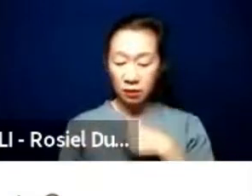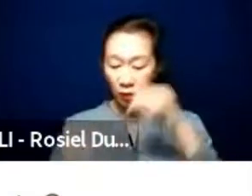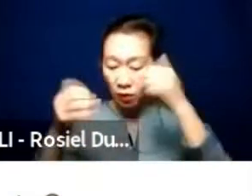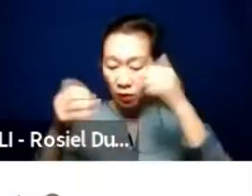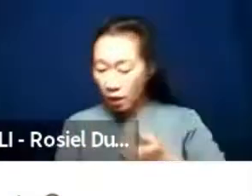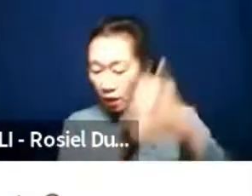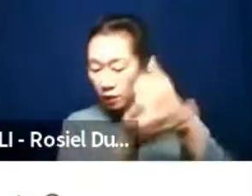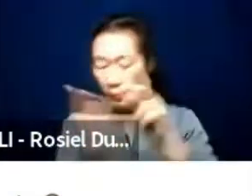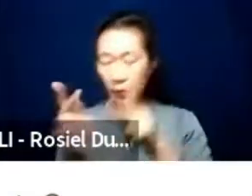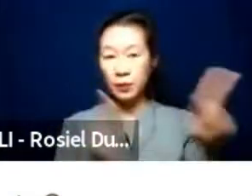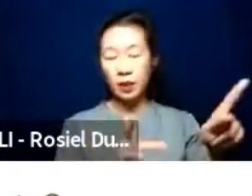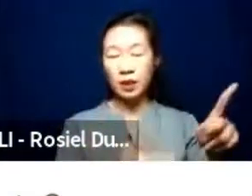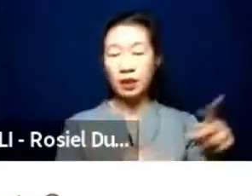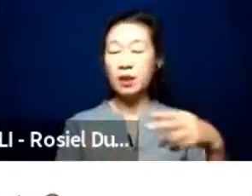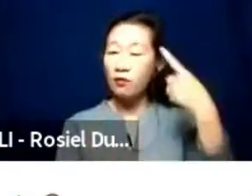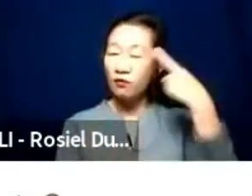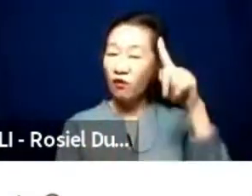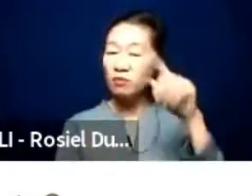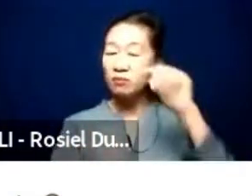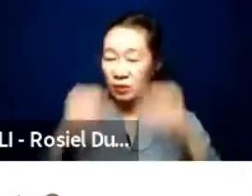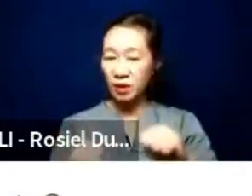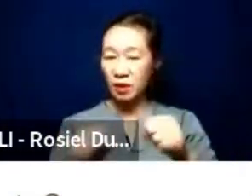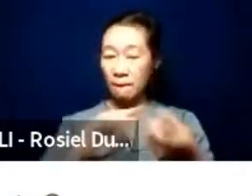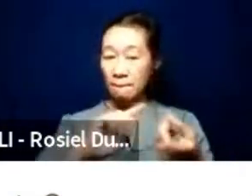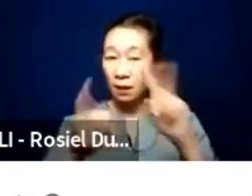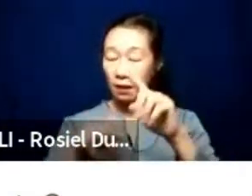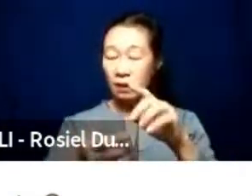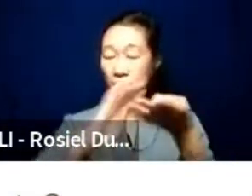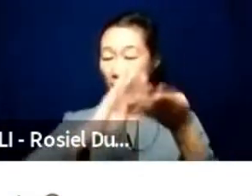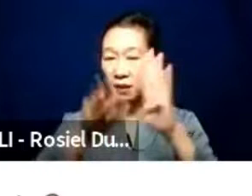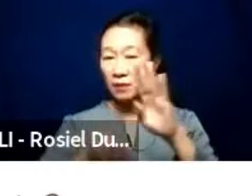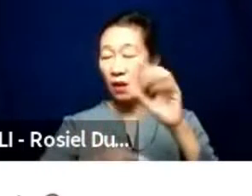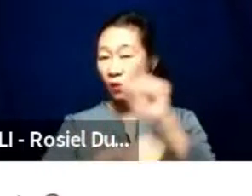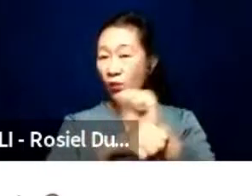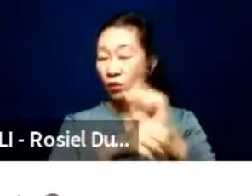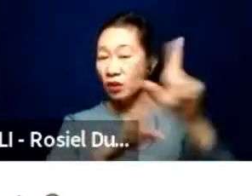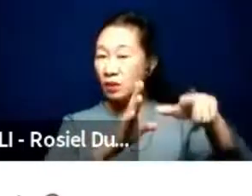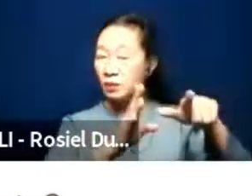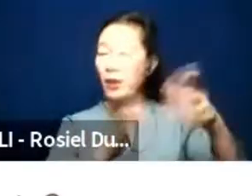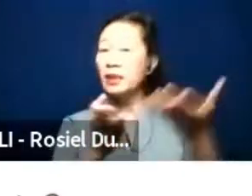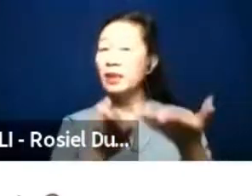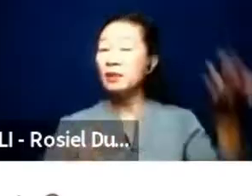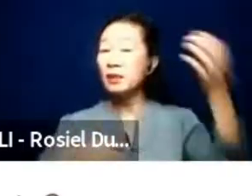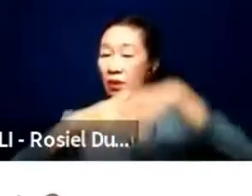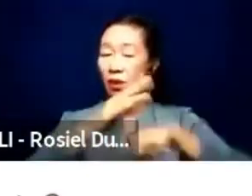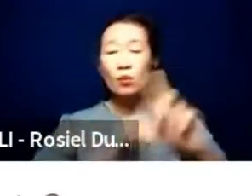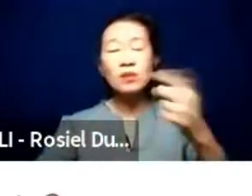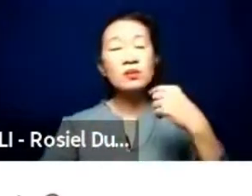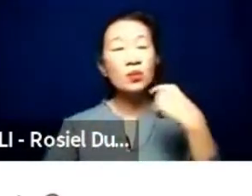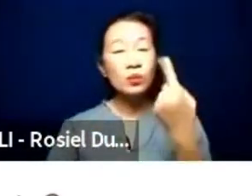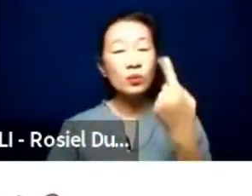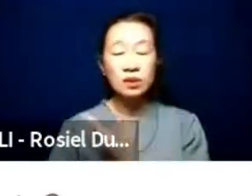para ma-prepare siya sa pwedeng maging trabaho niya later on? So dito pumapasok yung sinasabi